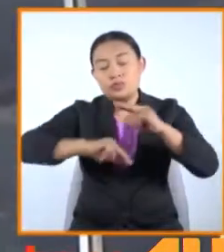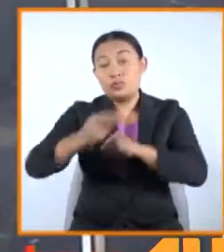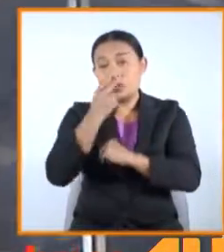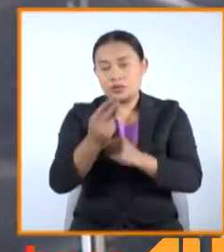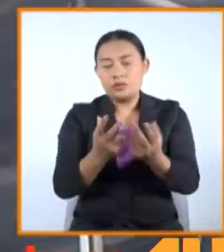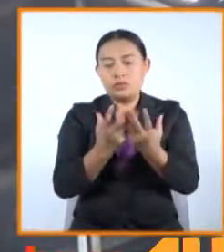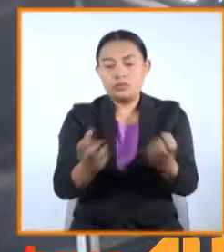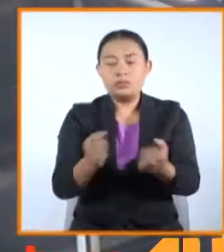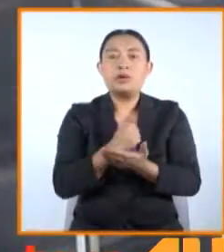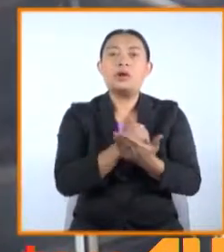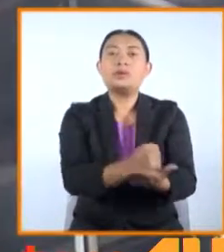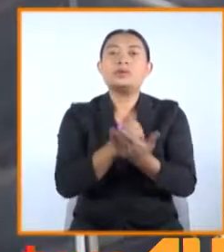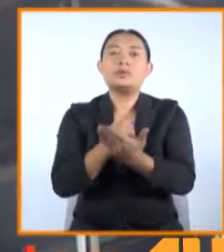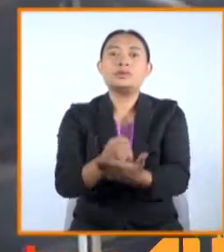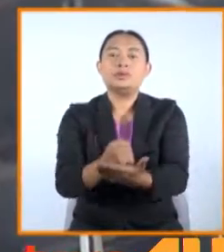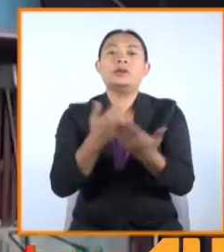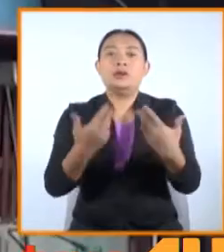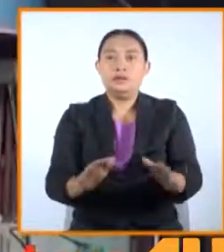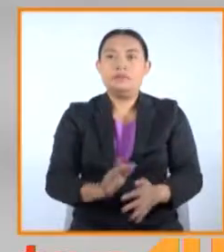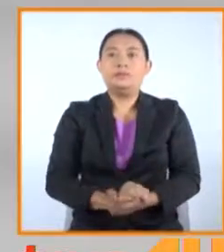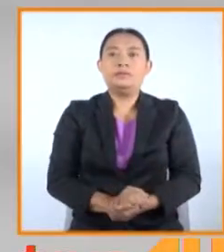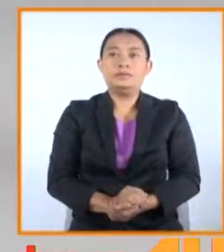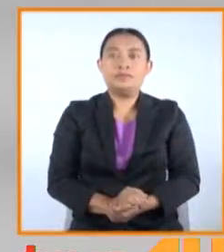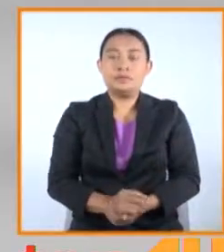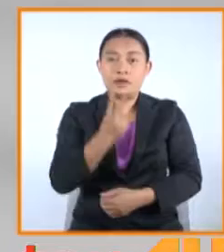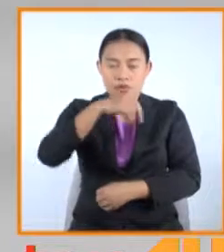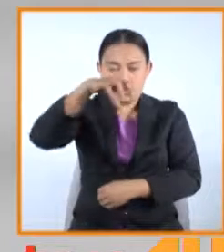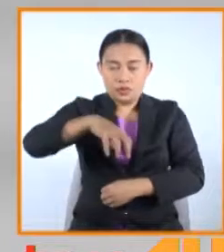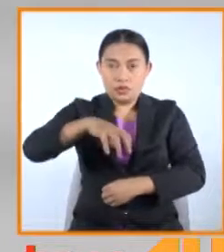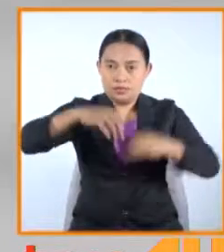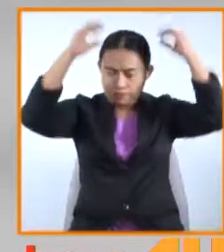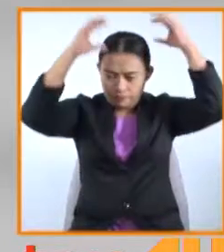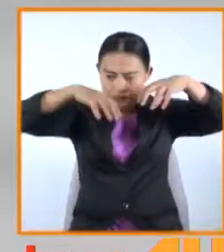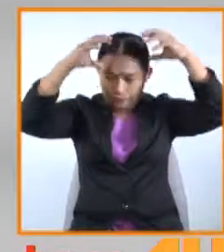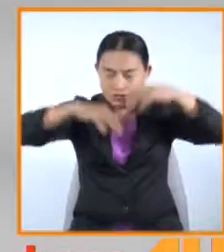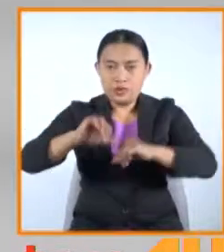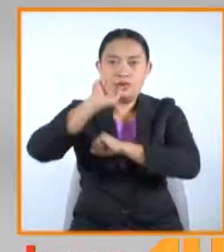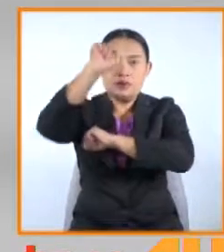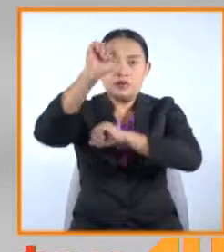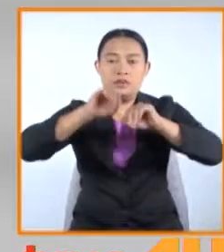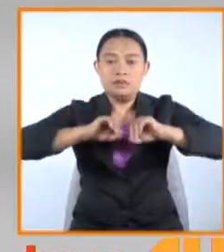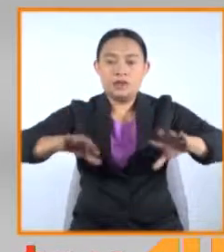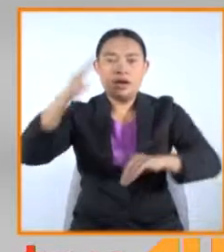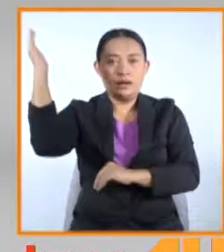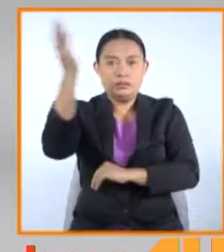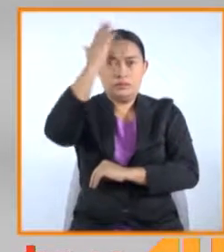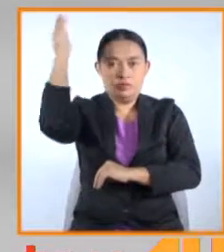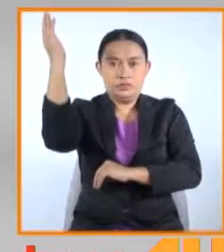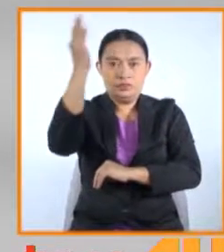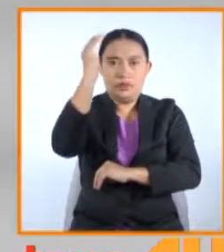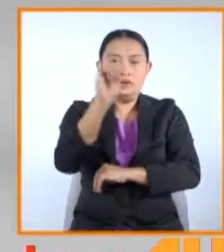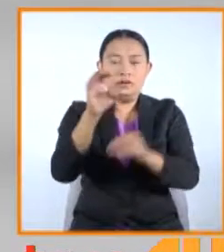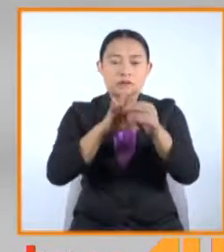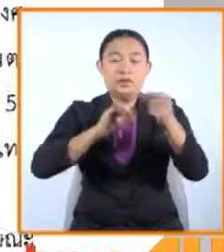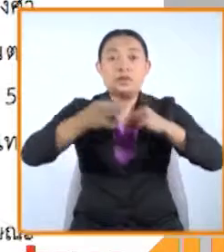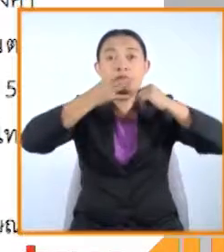และให้การช่วยเหลือในเบื้องต้นแล้วค่ะ ไปกันที่กรมอุตุนิยมวิทยานะคะได้ออกประกาศเรื่องพายุดีเปรสชันบริเวณ